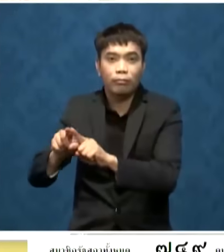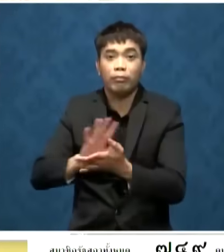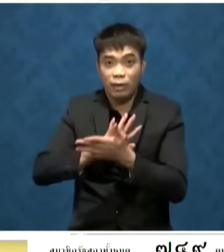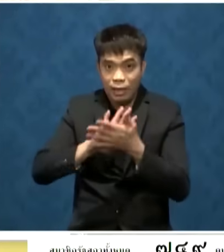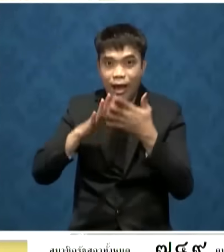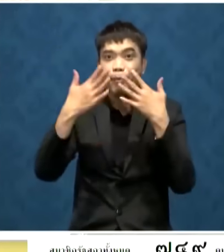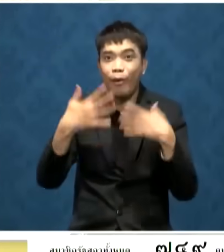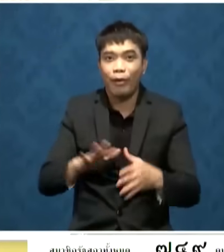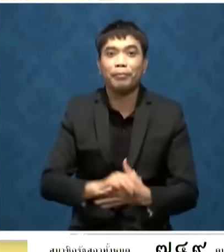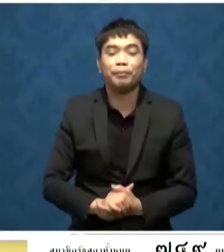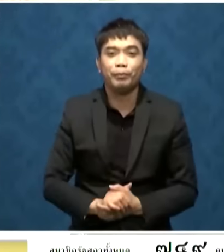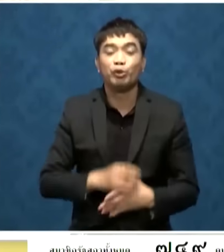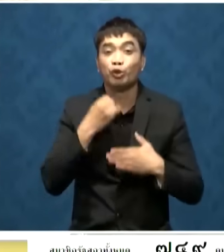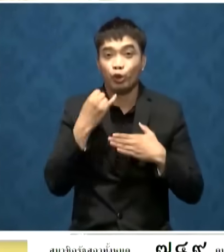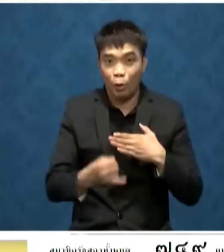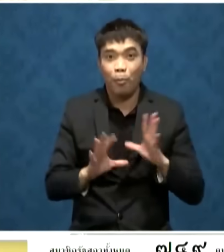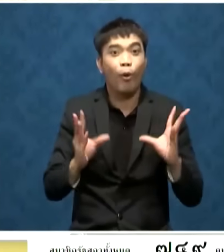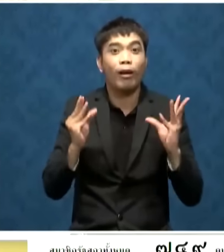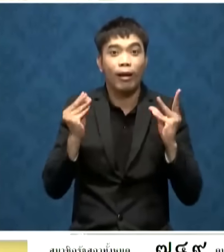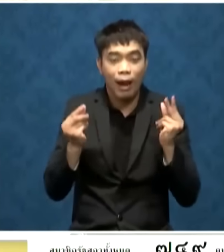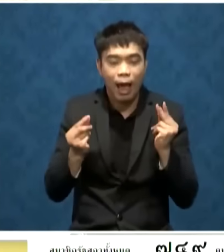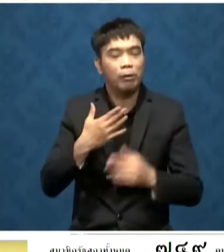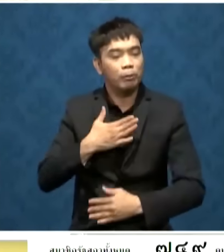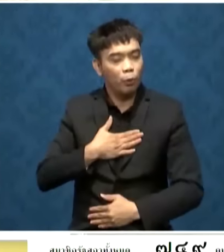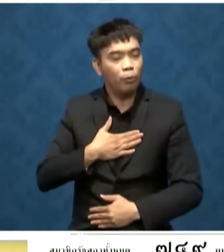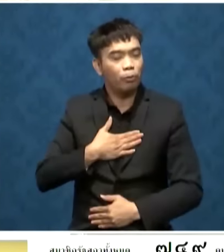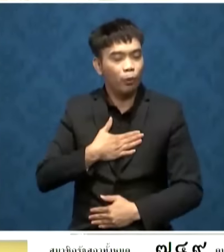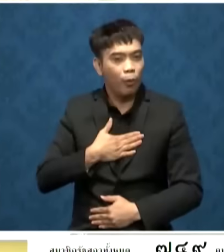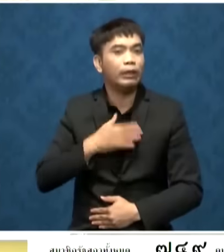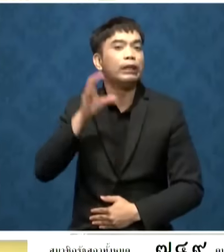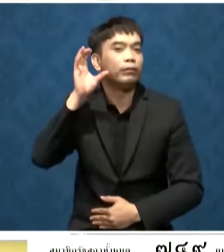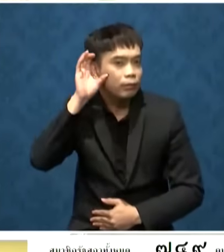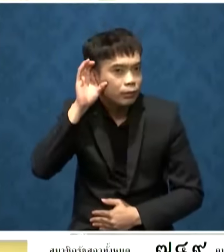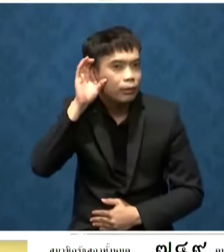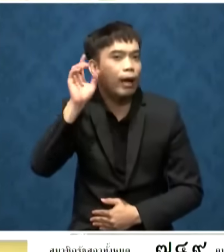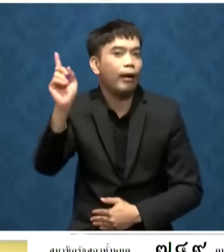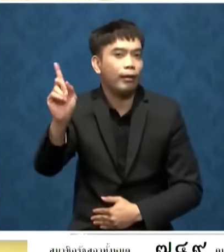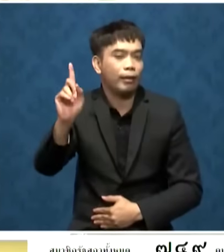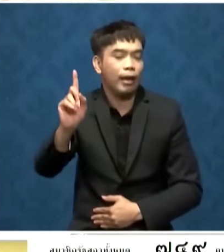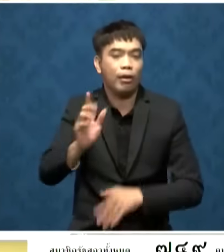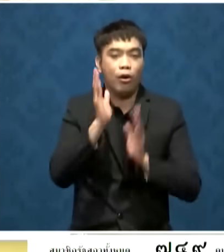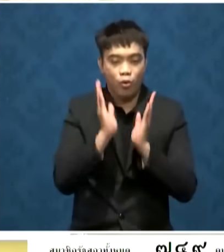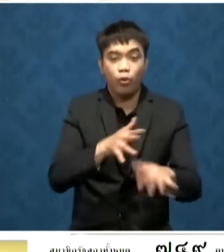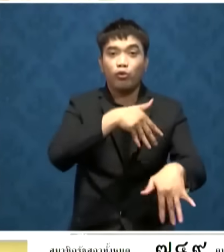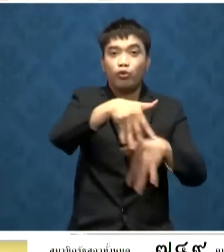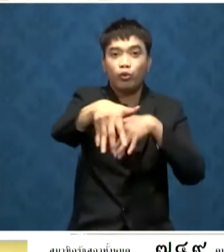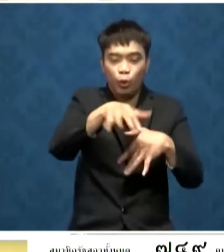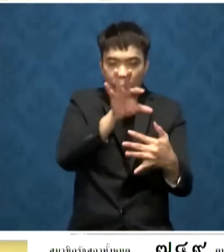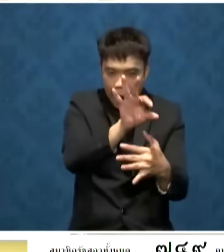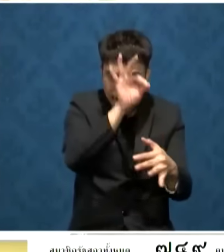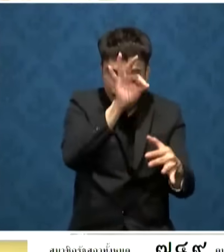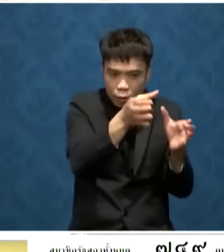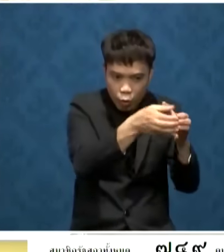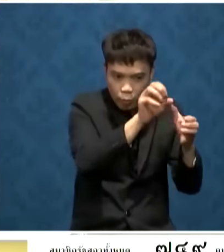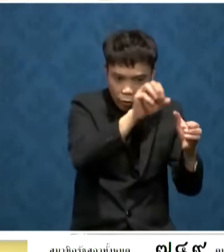ซึ่งผมเชื่อว่าเมื่อพี่น้องประชาชนเลือกแต่ละพรรคการเมืองมานั้นแต่ละพรรค